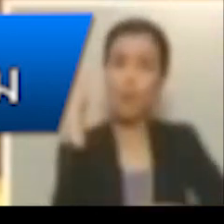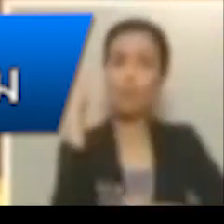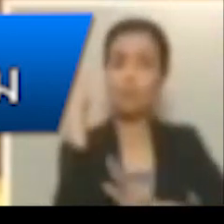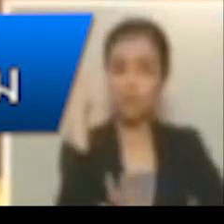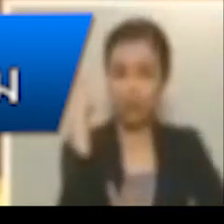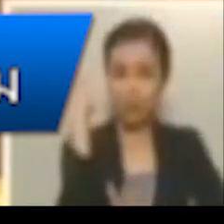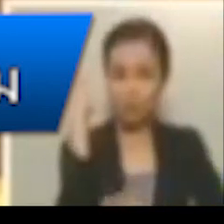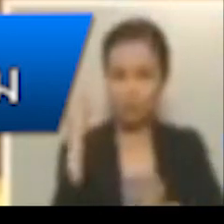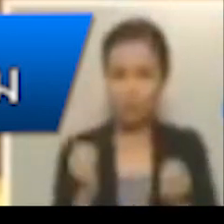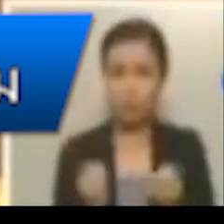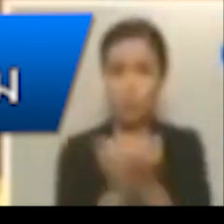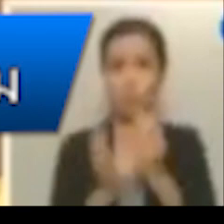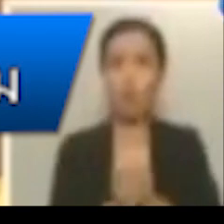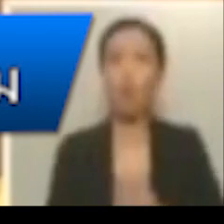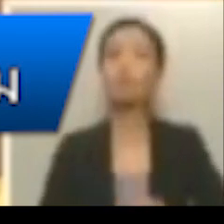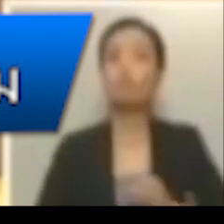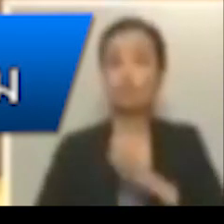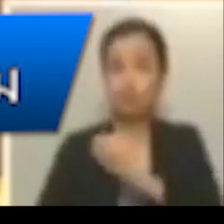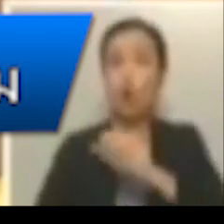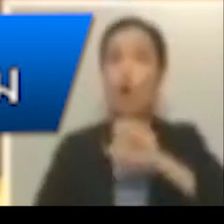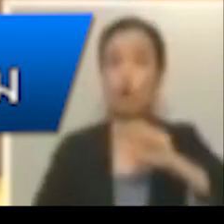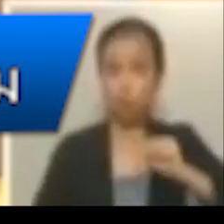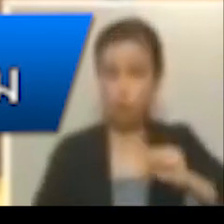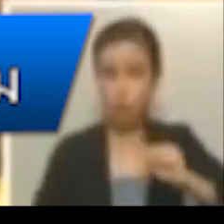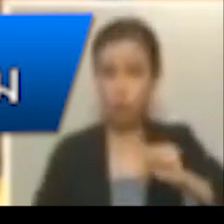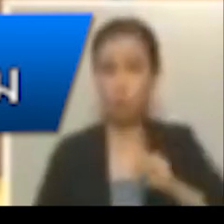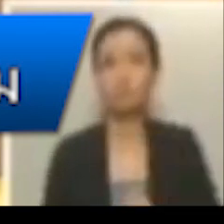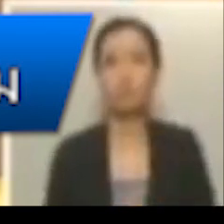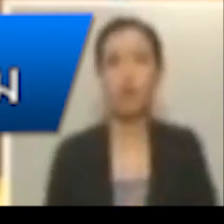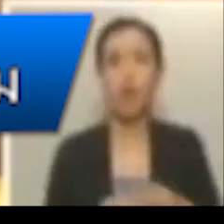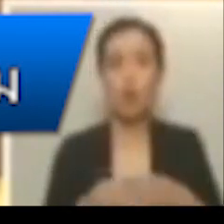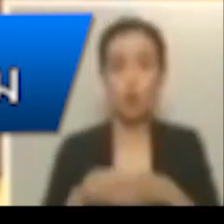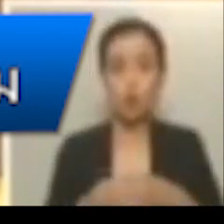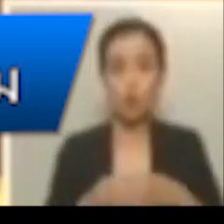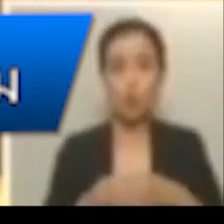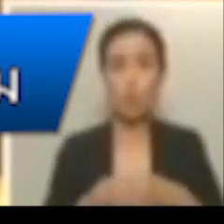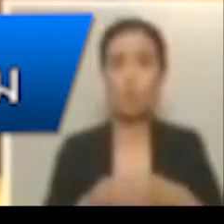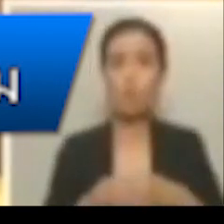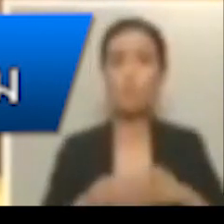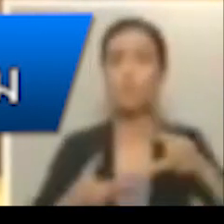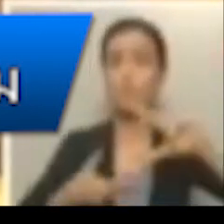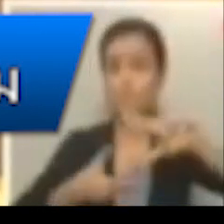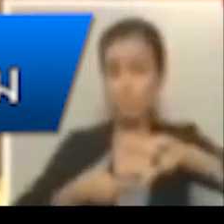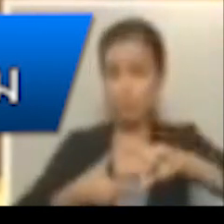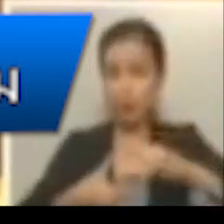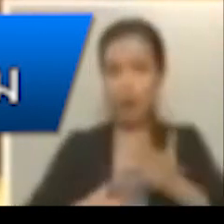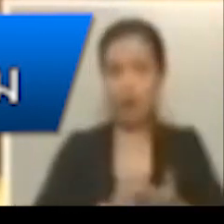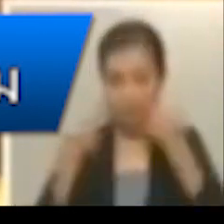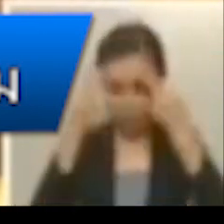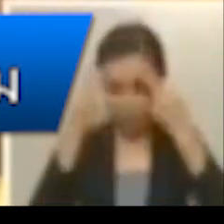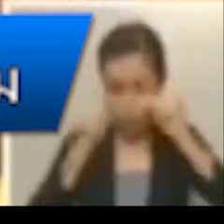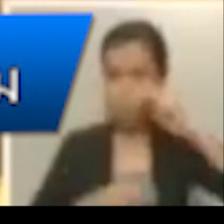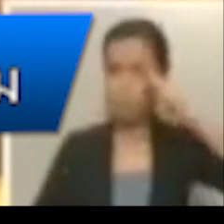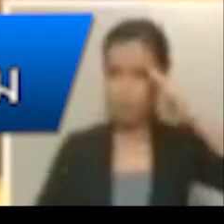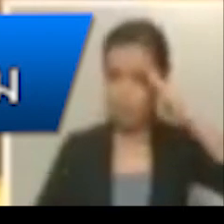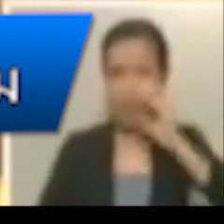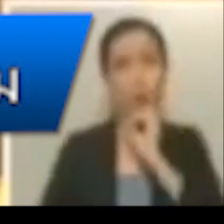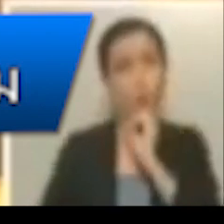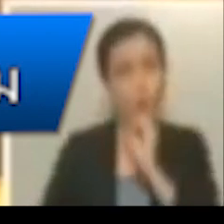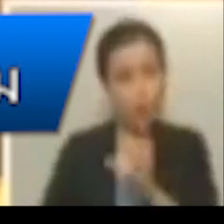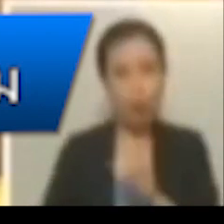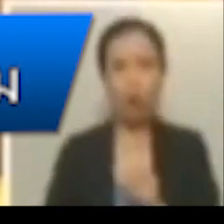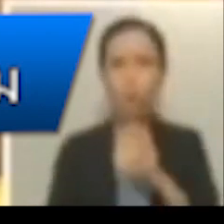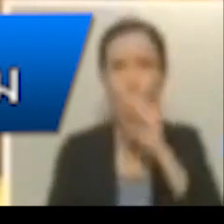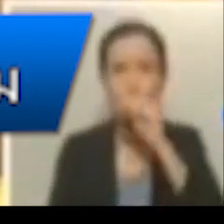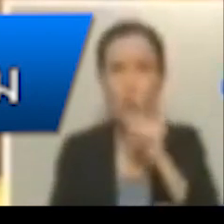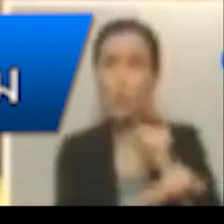คใต้นะคะเป็นสมาชิกสภาผู้แทนราษฎรในพรรคการเมืองเดียวกับท่านนะคะและท่านนายกรัฐมนตรีก็ได้ออกมาป